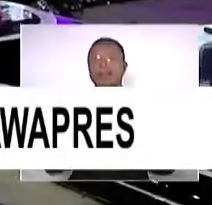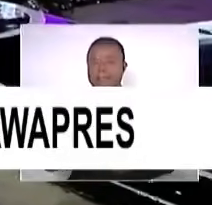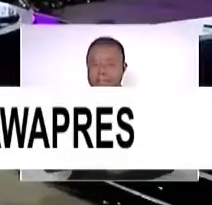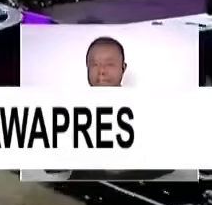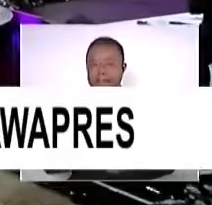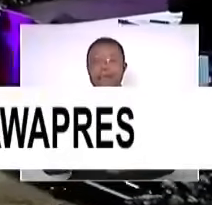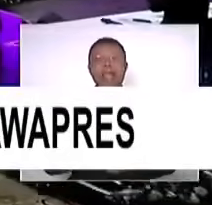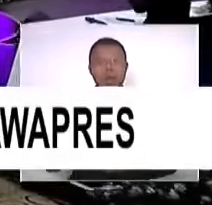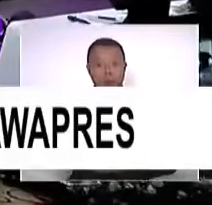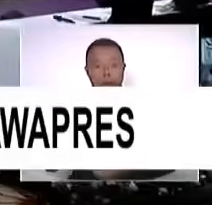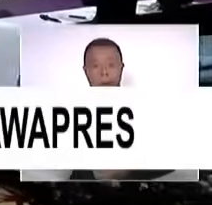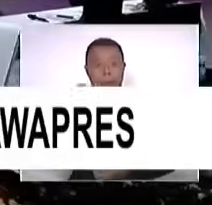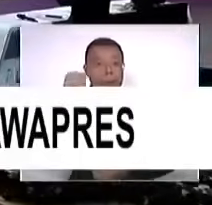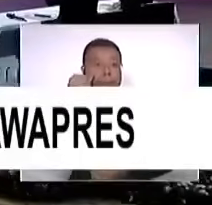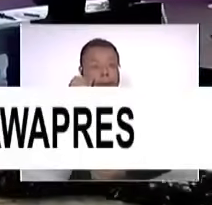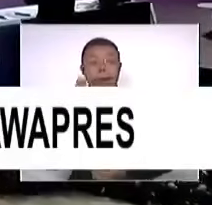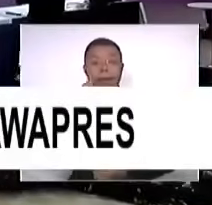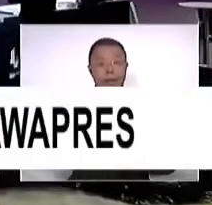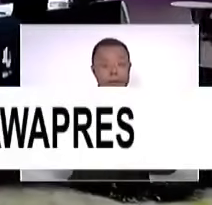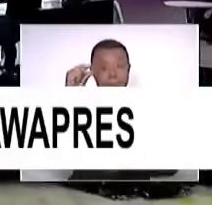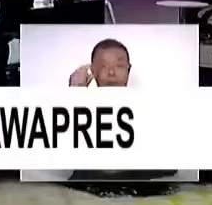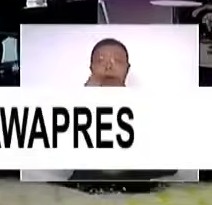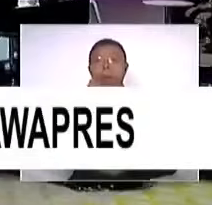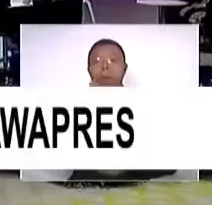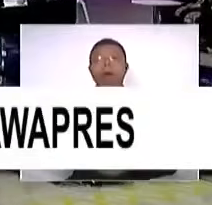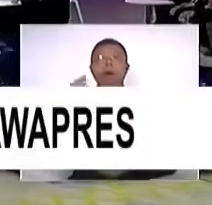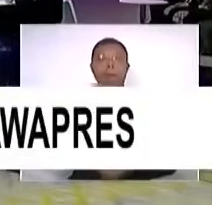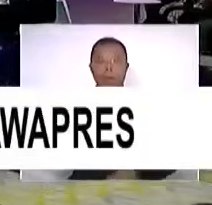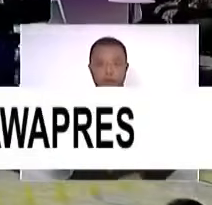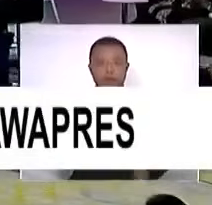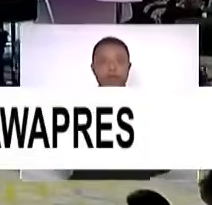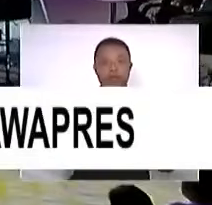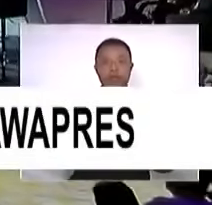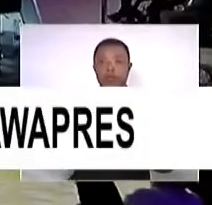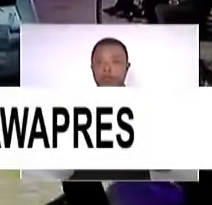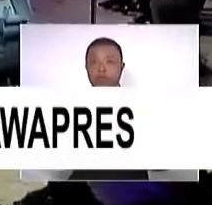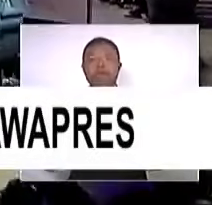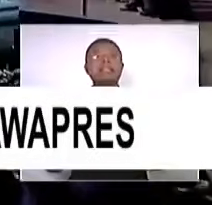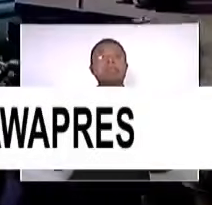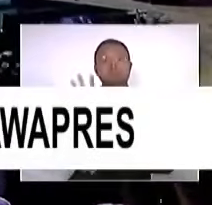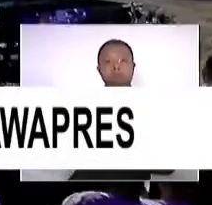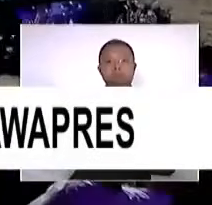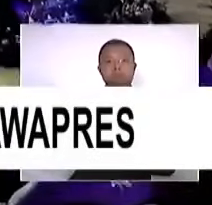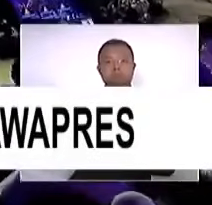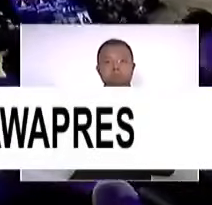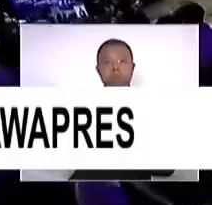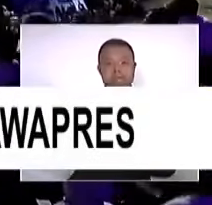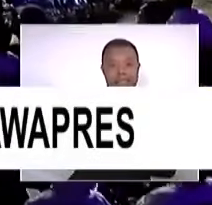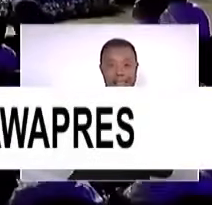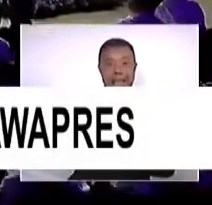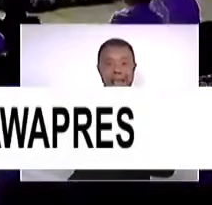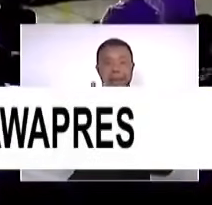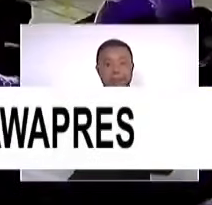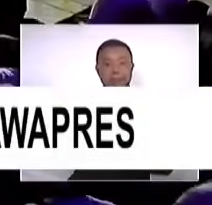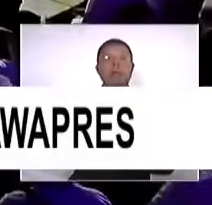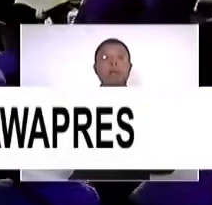bahwa tingkat pendidikan masyarakat Indonesia masih banyak yang ee apa namanya rendah gitu maka butuh Katakanlah kata-kata yang